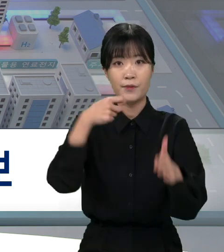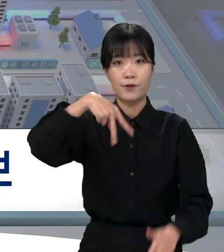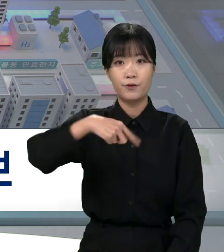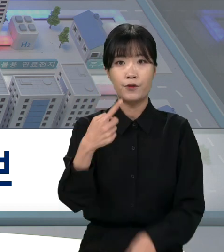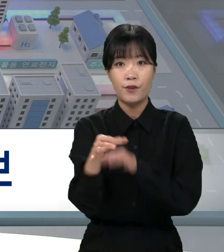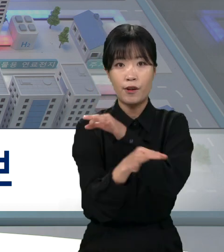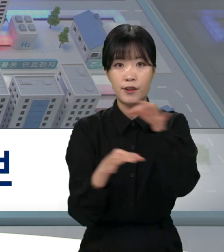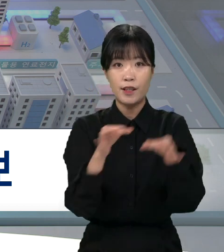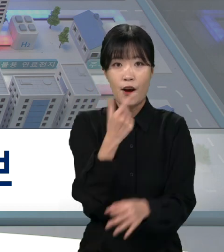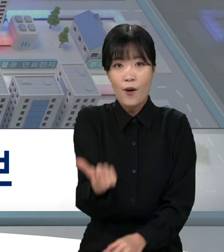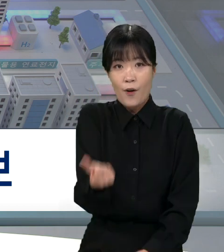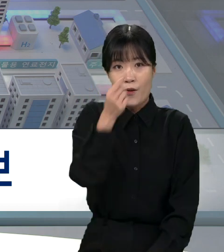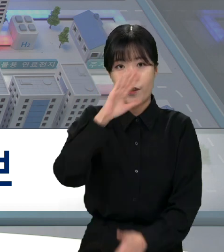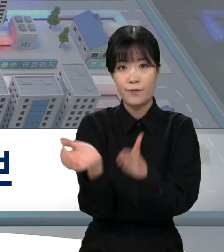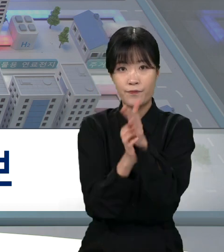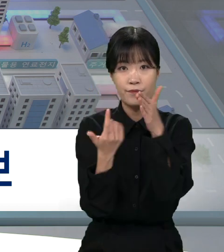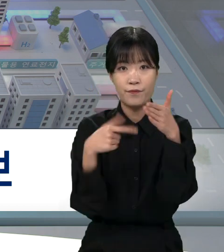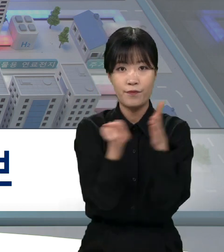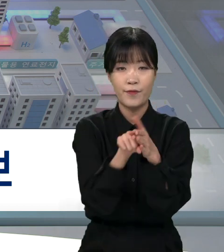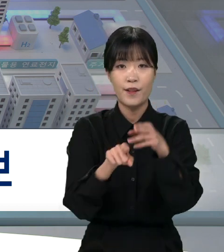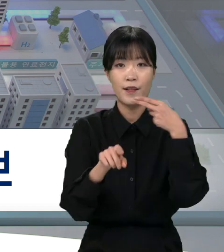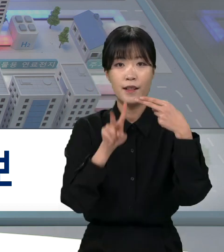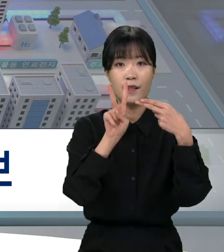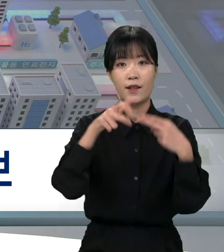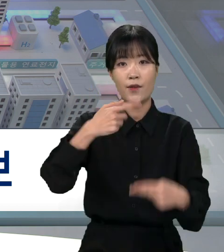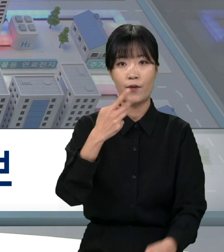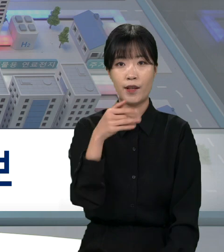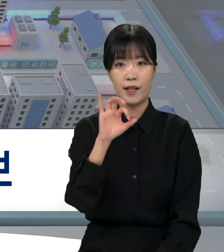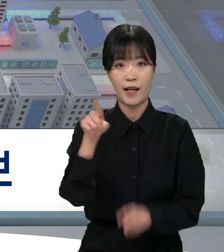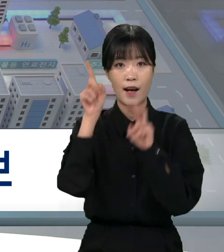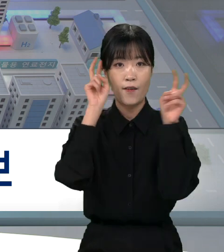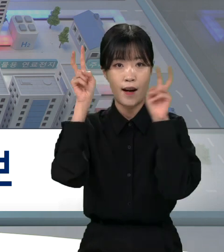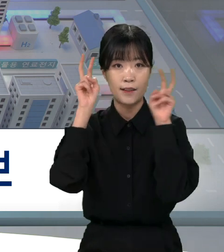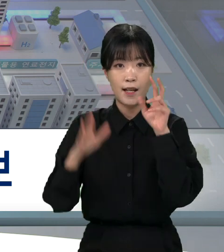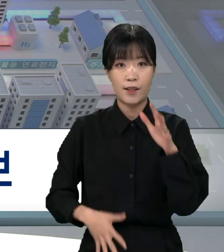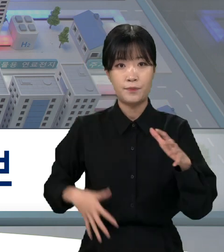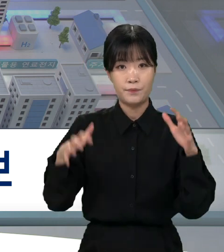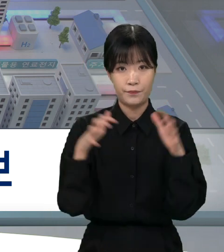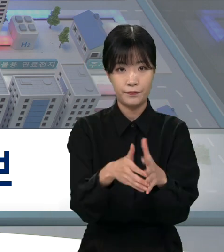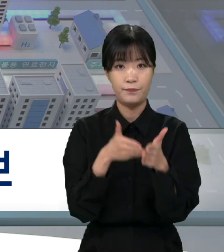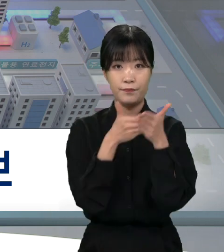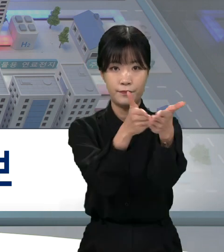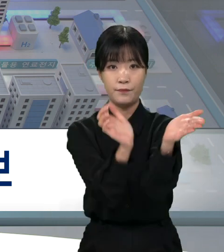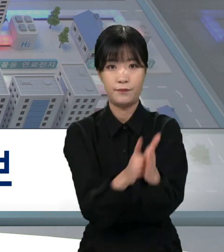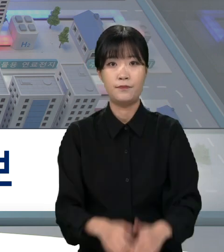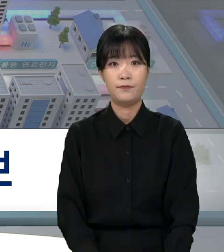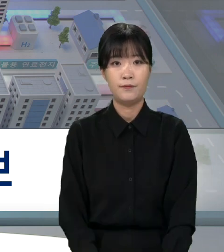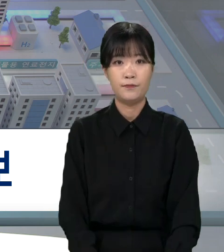이에 수소경제 조기 실현을 위해 H2 코리아의 지속적인 협력을